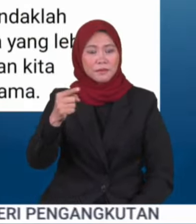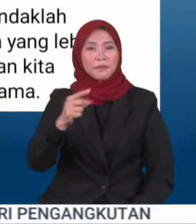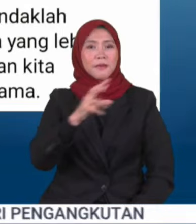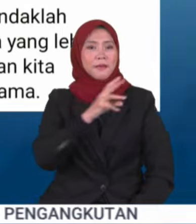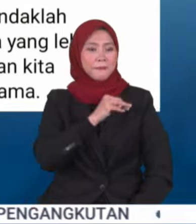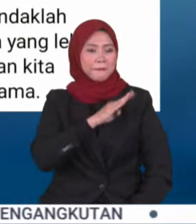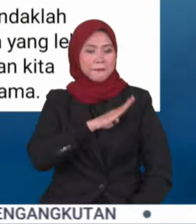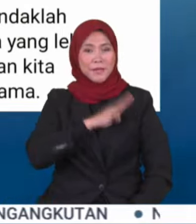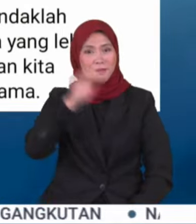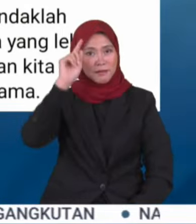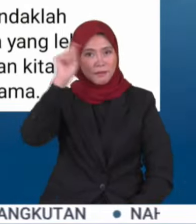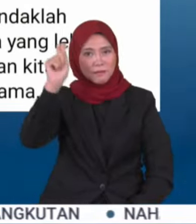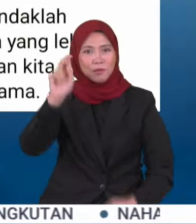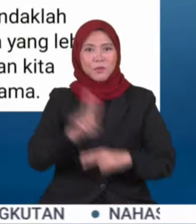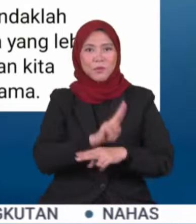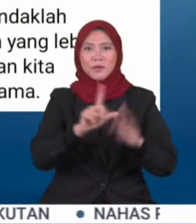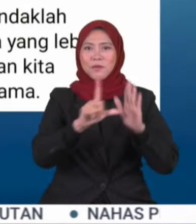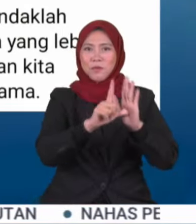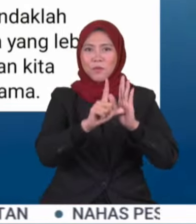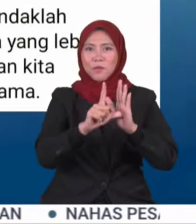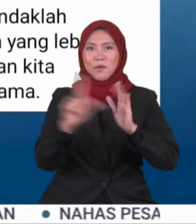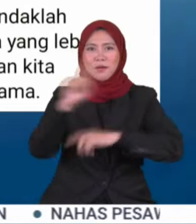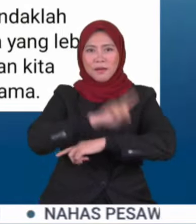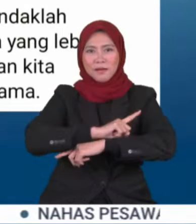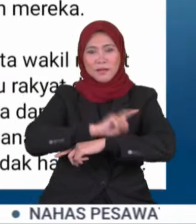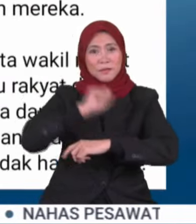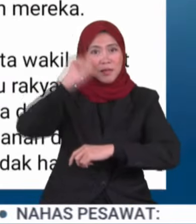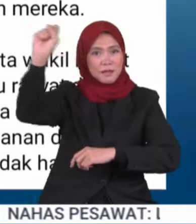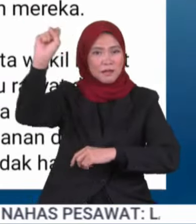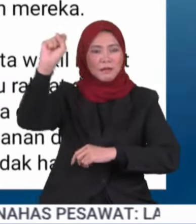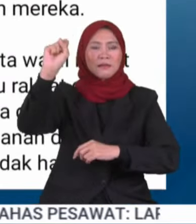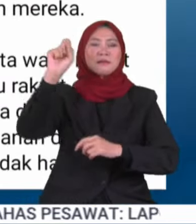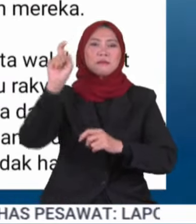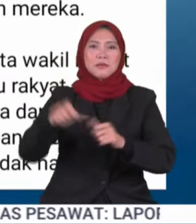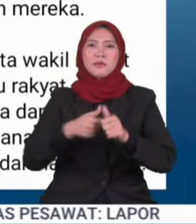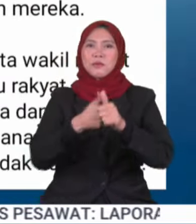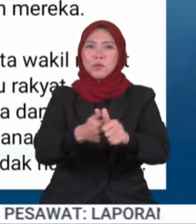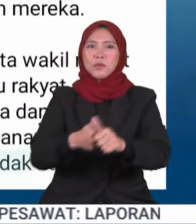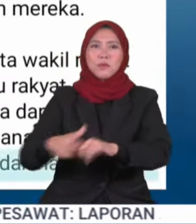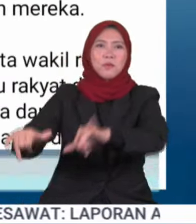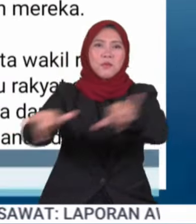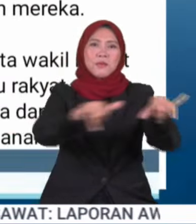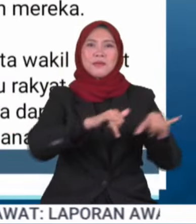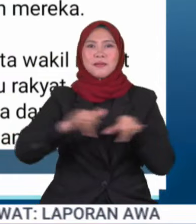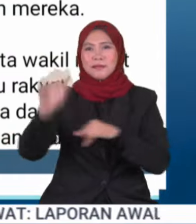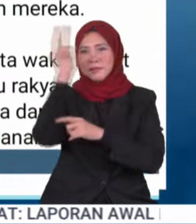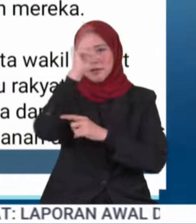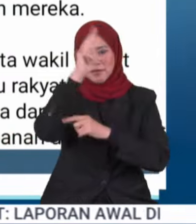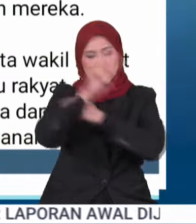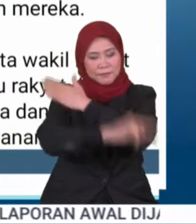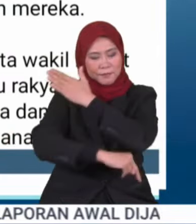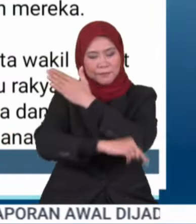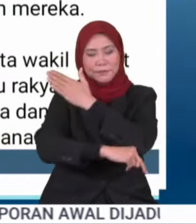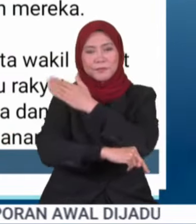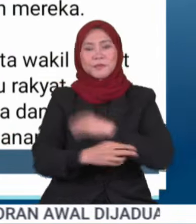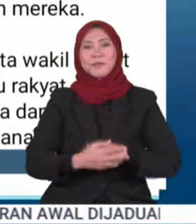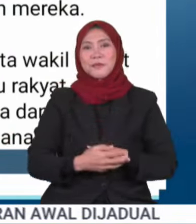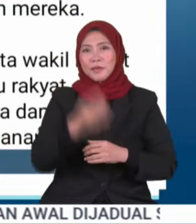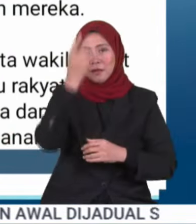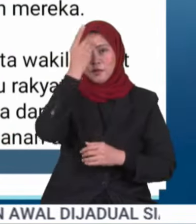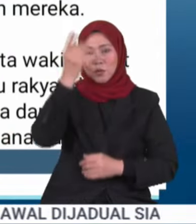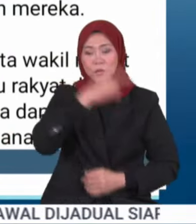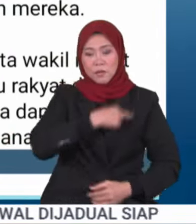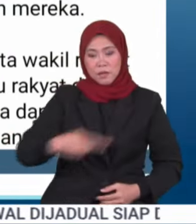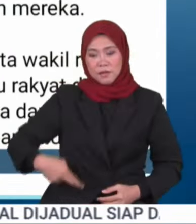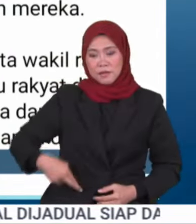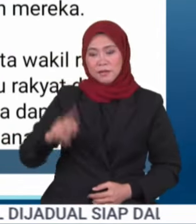menteri besar Trengganu berhubung penggunaan logo Hari kebangsaan itu wajar diikuti semua kerajaan Negeri jelas Datuk Raja Kamaru